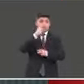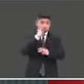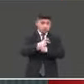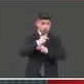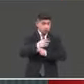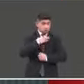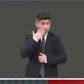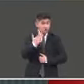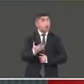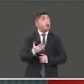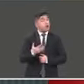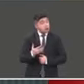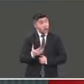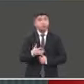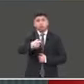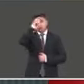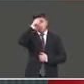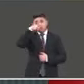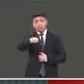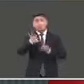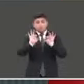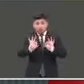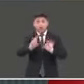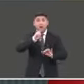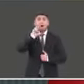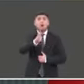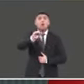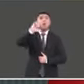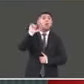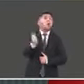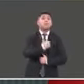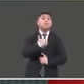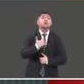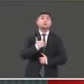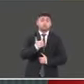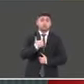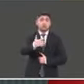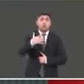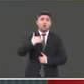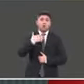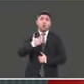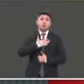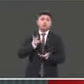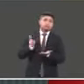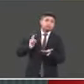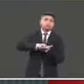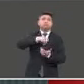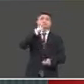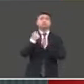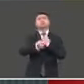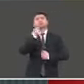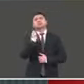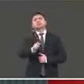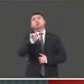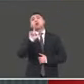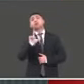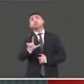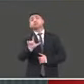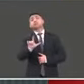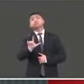Elbette Türkiye böyle Hayati bir mesele de Öncü rol üstlenecektir bir